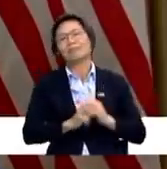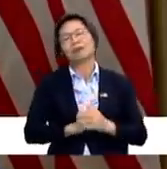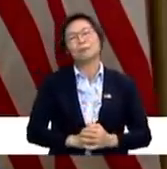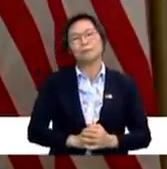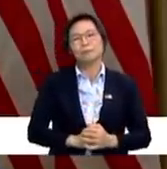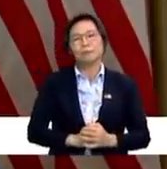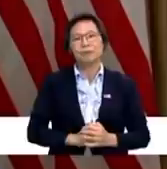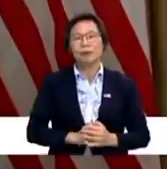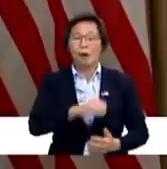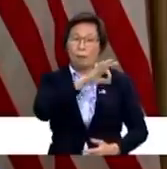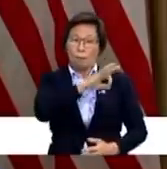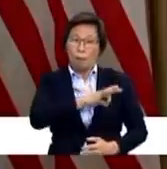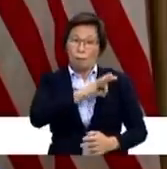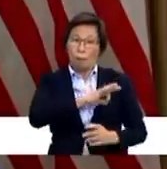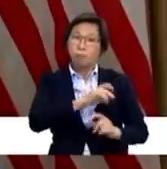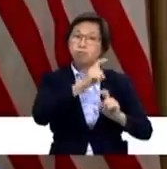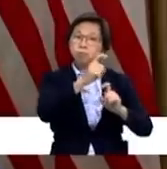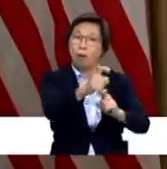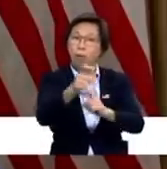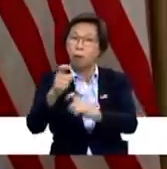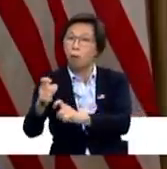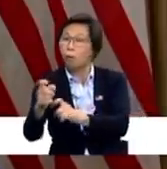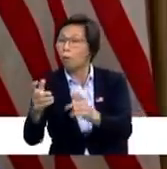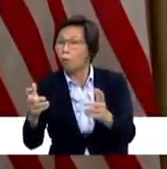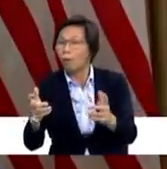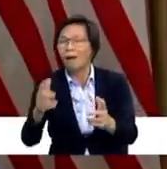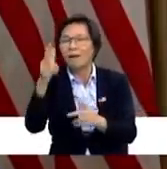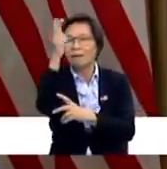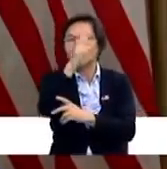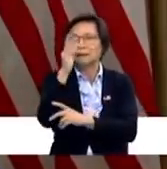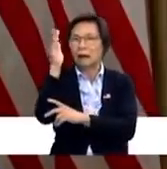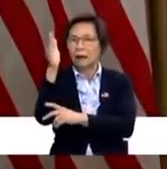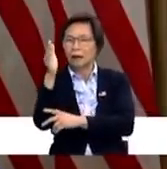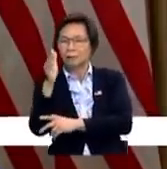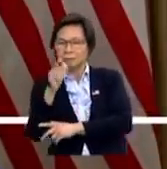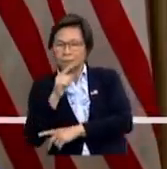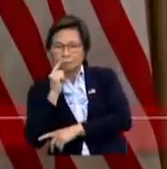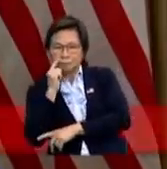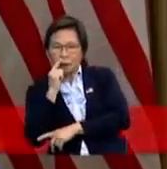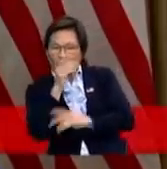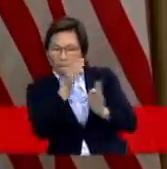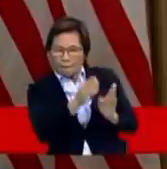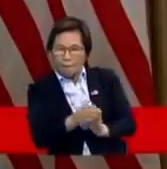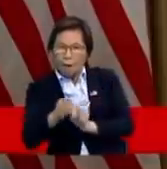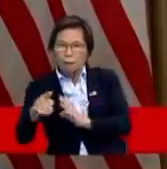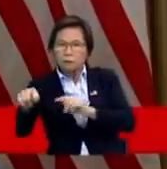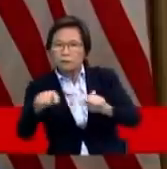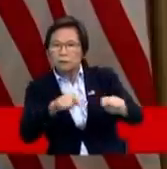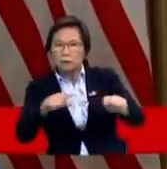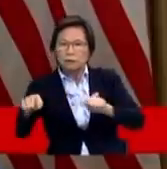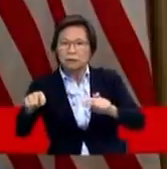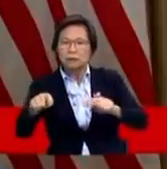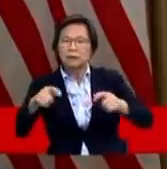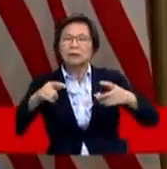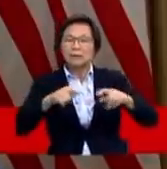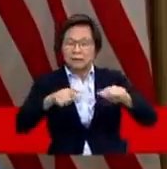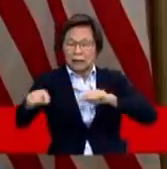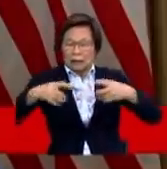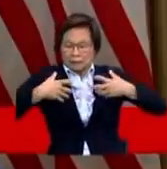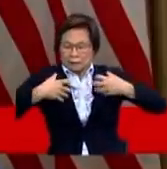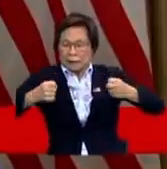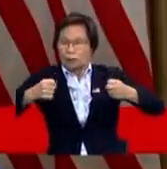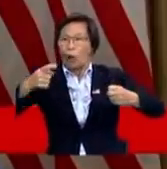kemudian pudan ini diberikan kerajaan juga akan memastikan steezy tindakan kesehatan awam